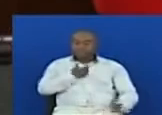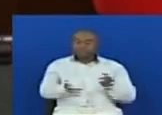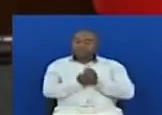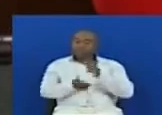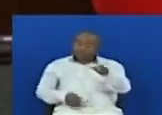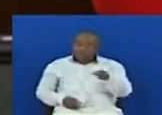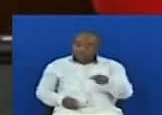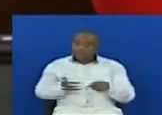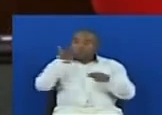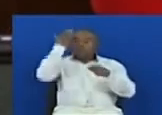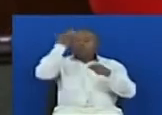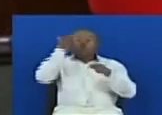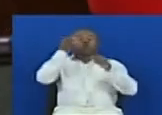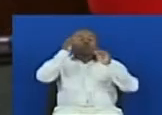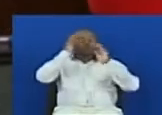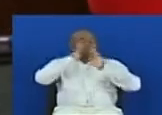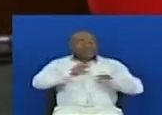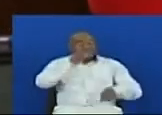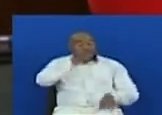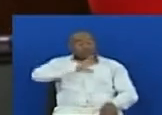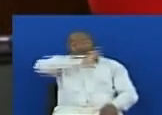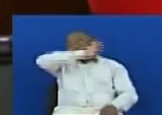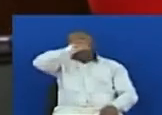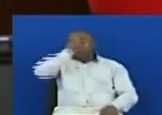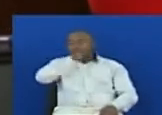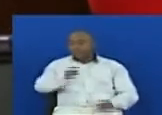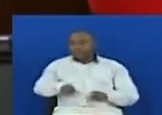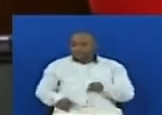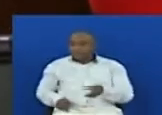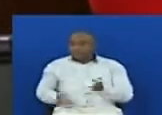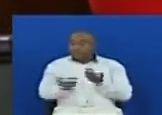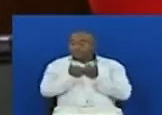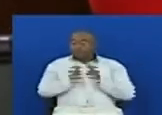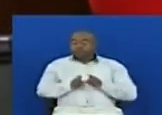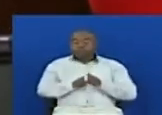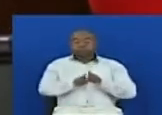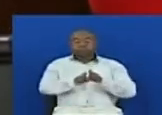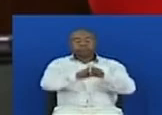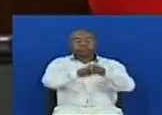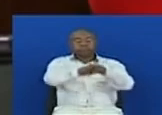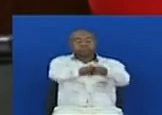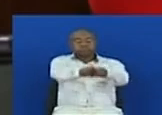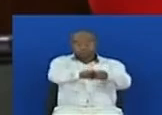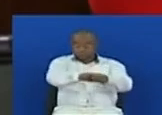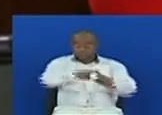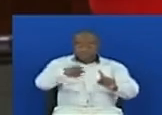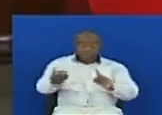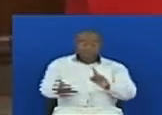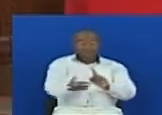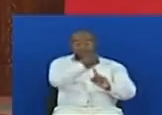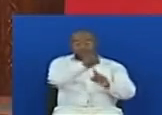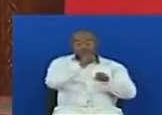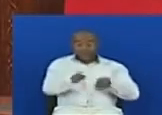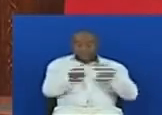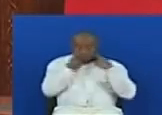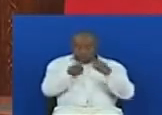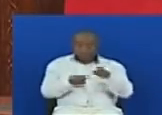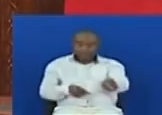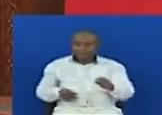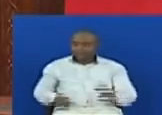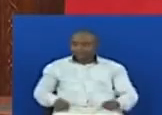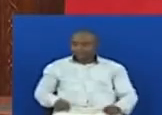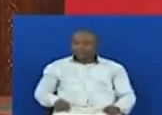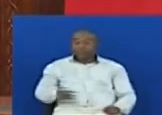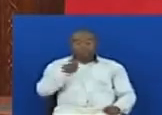Mungu ibariki wa Tanzania wote. Tuwe naye, twende naye pamoja, ili mafanikio haya tunayataka, ndio haya tunayataka.